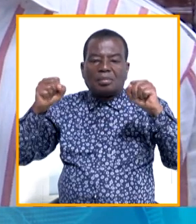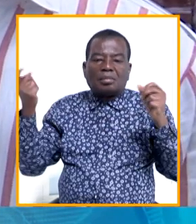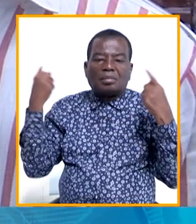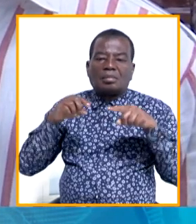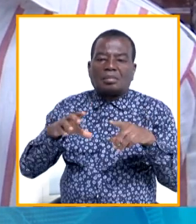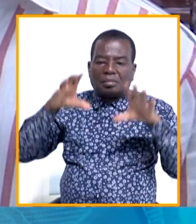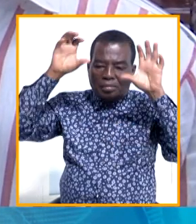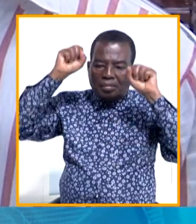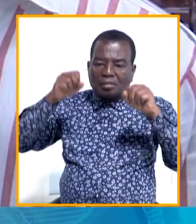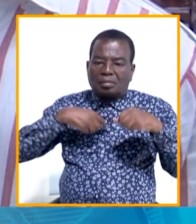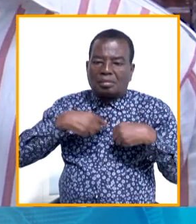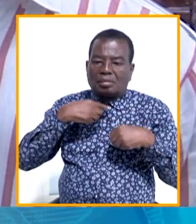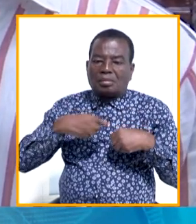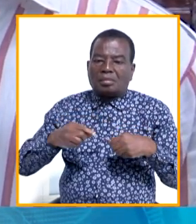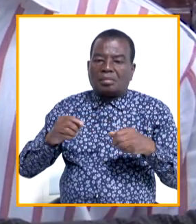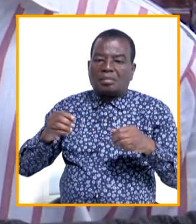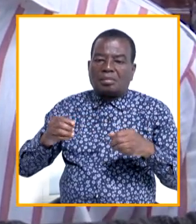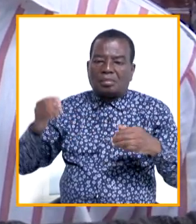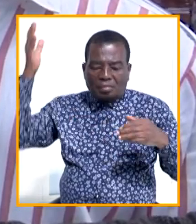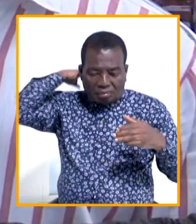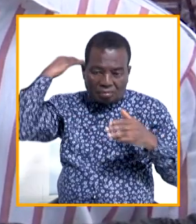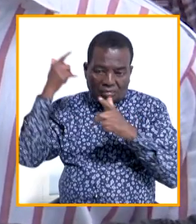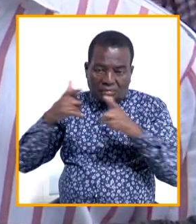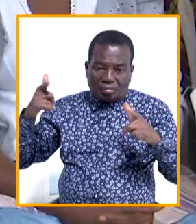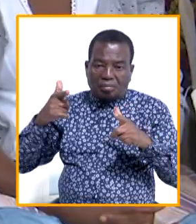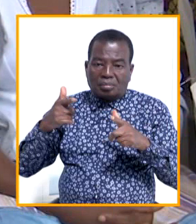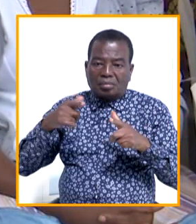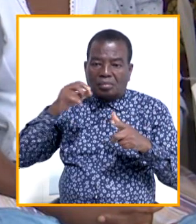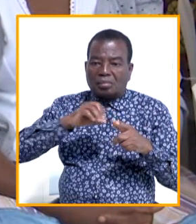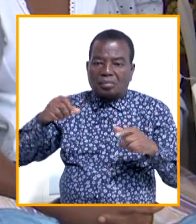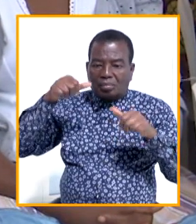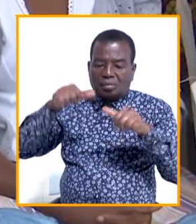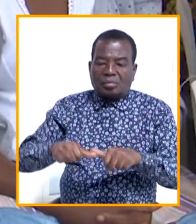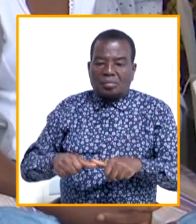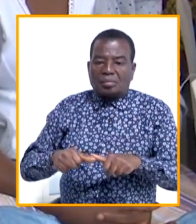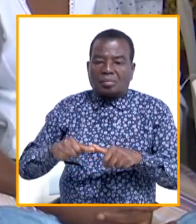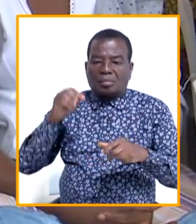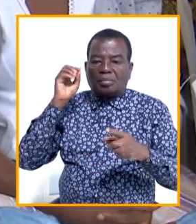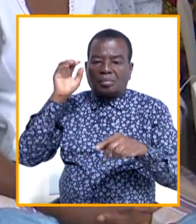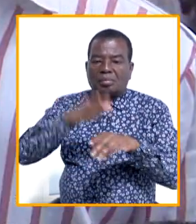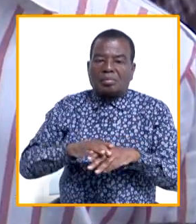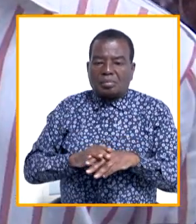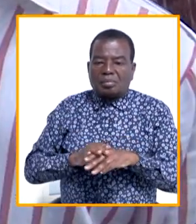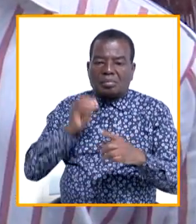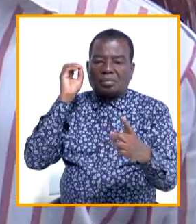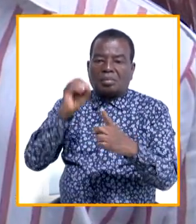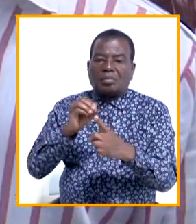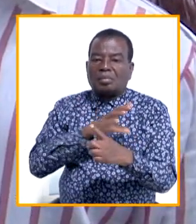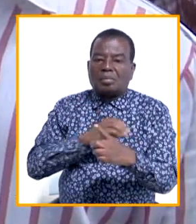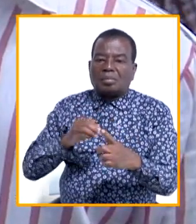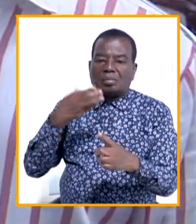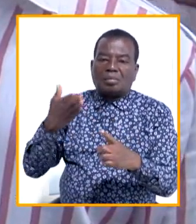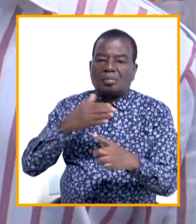est président il faut avoir le dos large quand on est président on on reste focus sur l'objectif et on met derrière